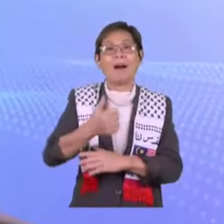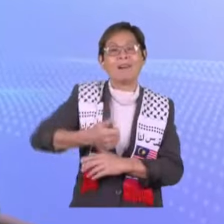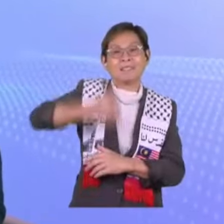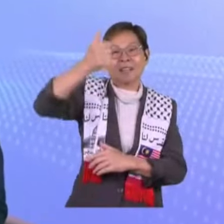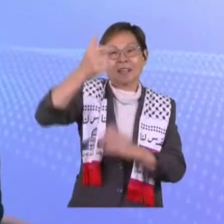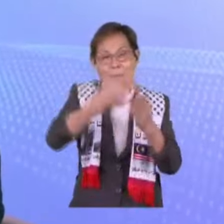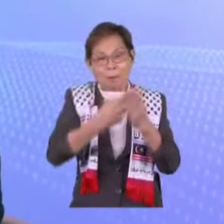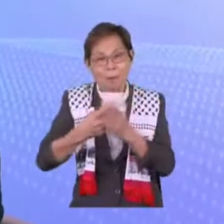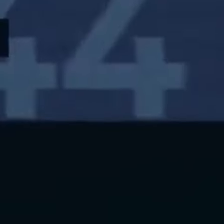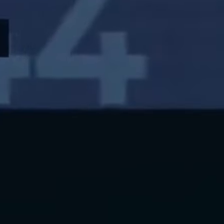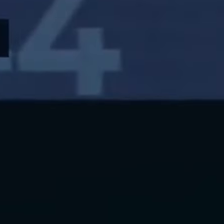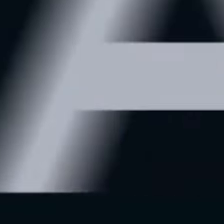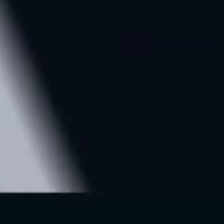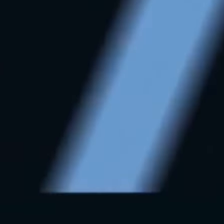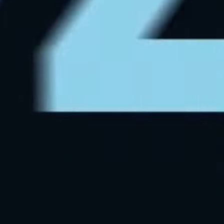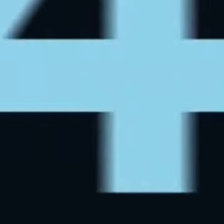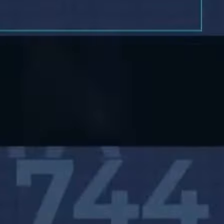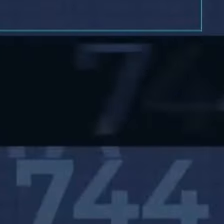penuhi harapan.